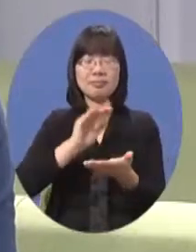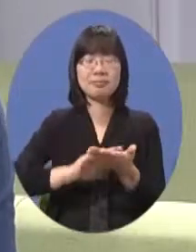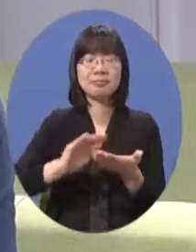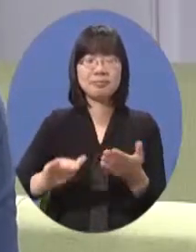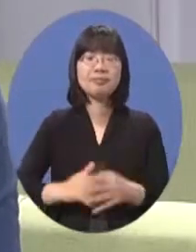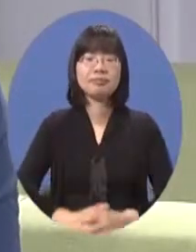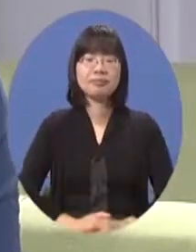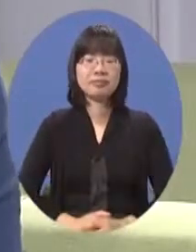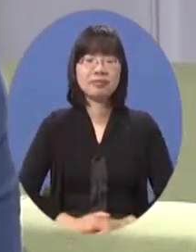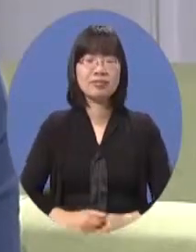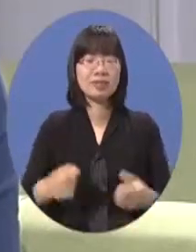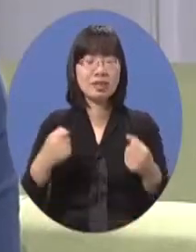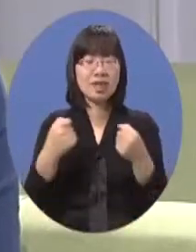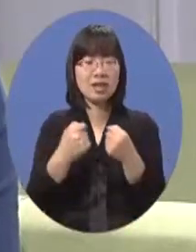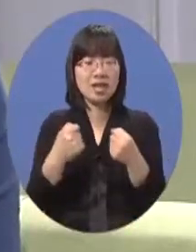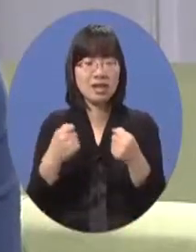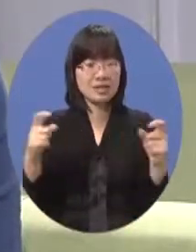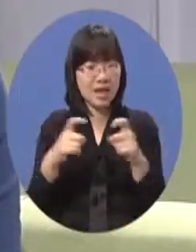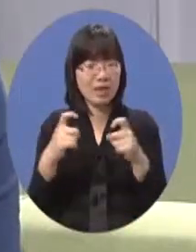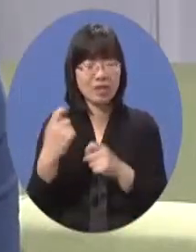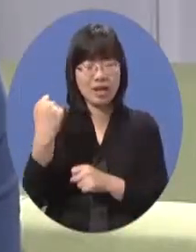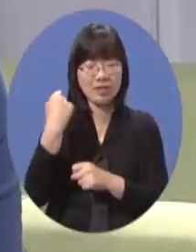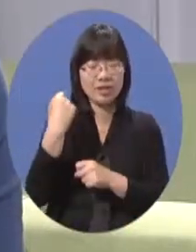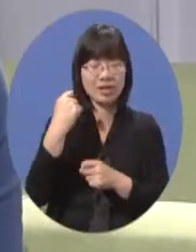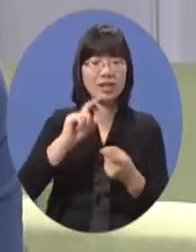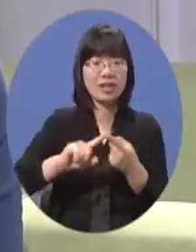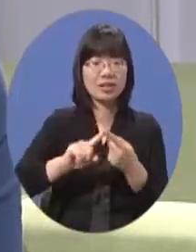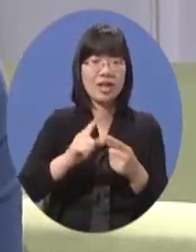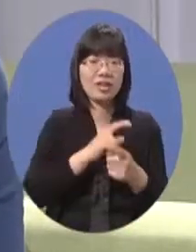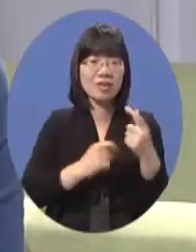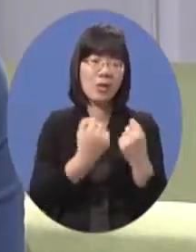거라는 거죠. 그렇구나. 싸우는 에너지를 바로 그런 데다 소모를 하십시다. 이제. 예.